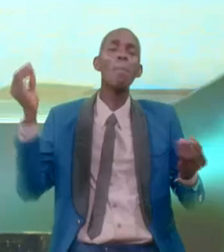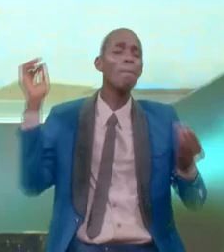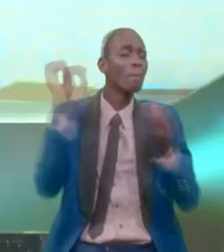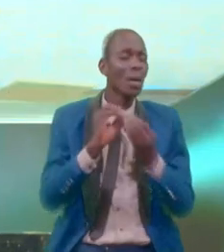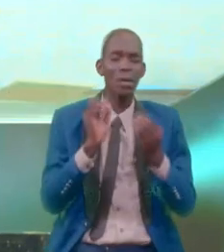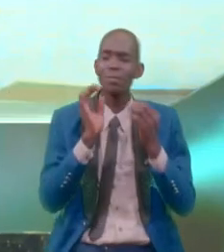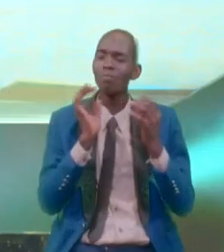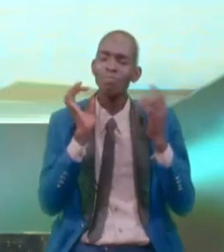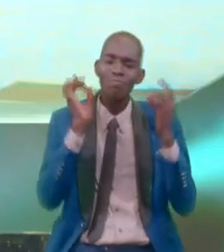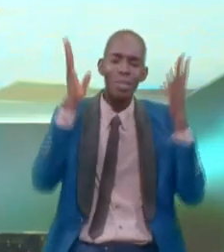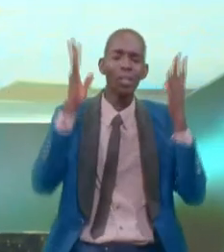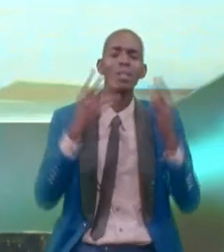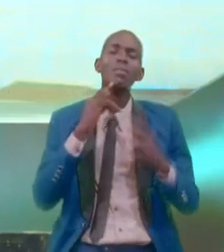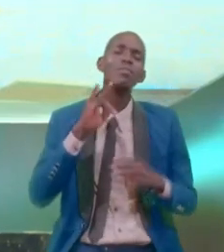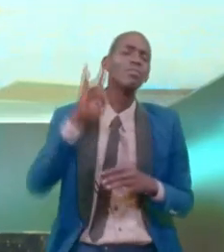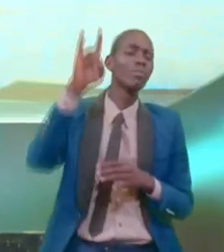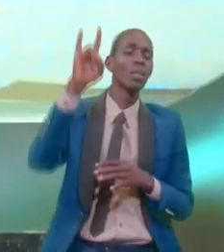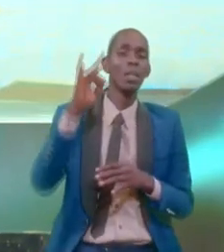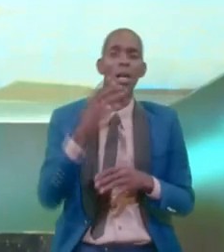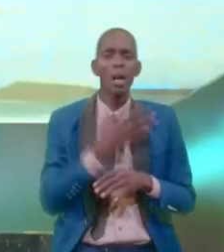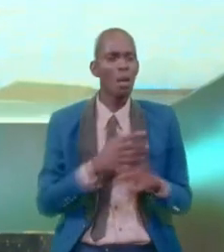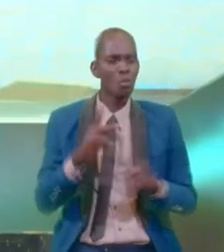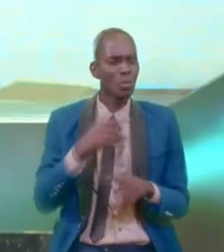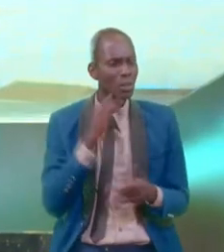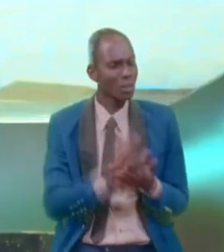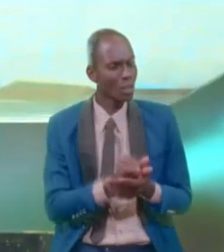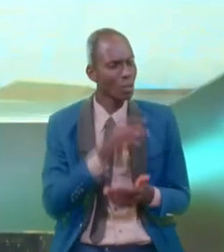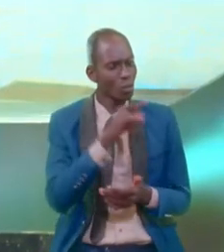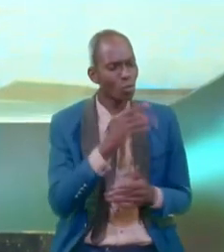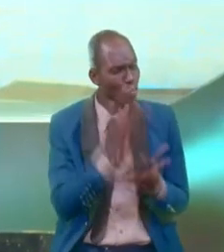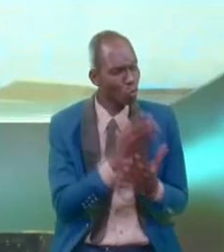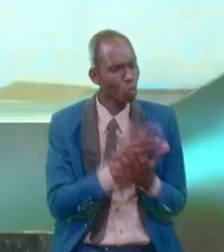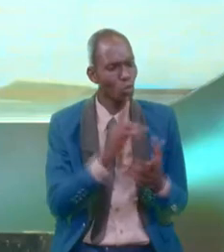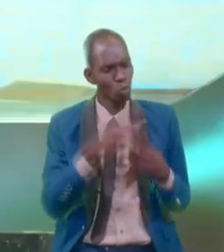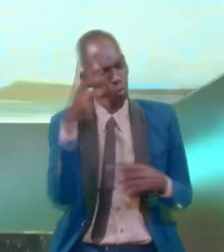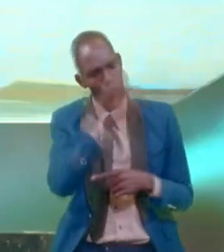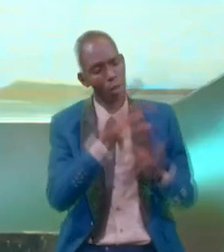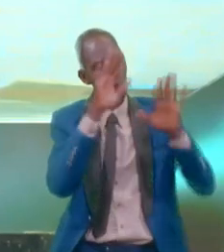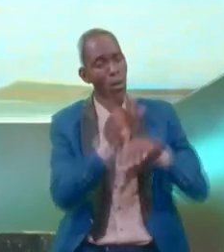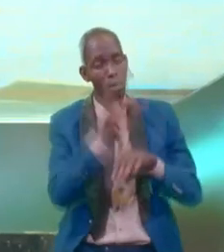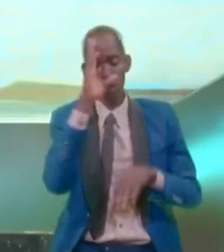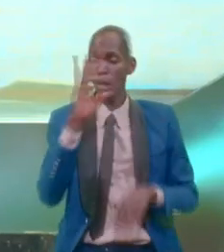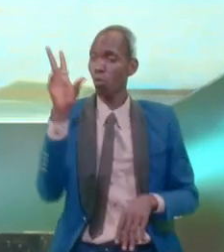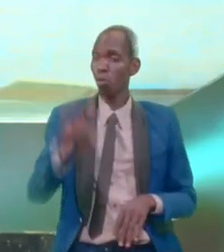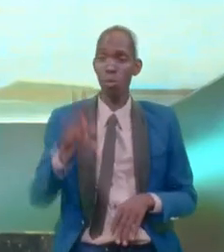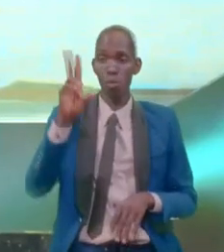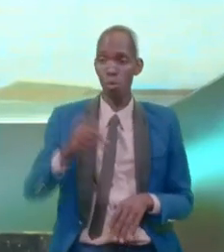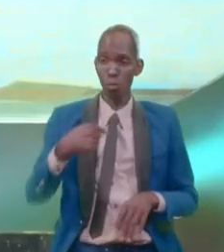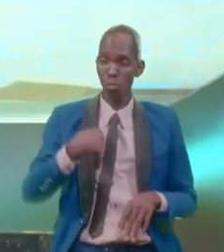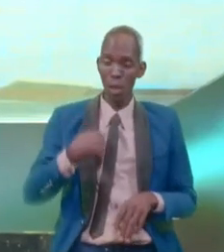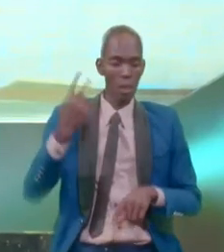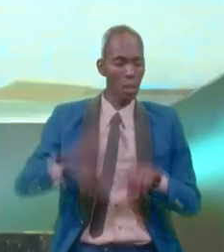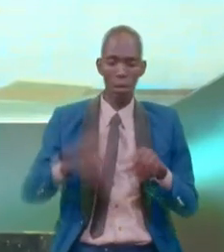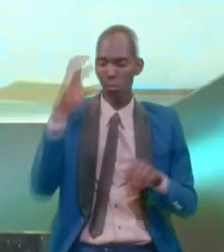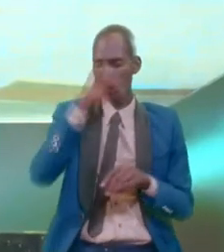fort. Il voulait qu'il rate le miracle. Jamais aujourd'hui je dois avoir ce miracle.